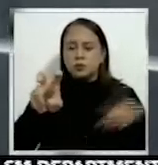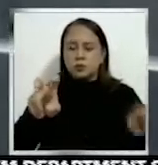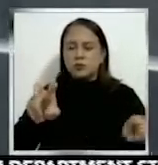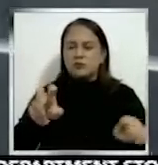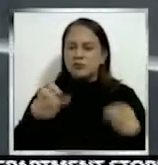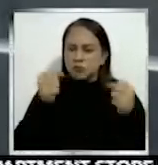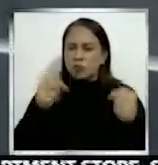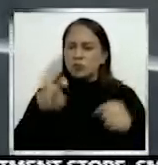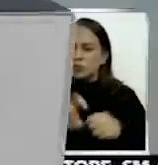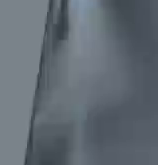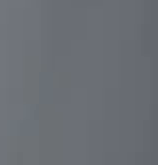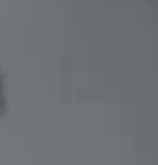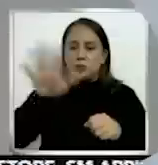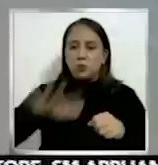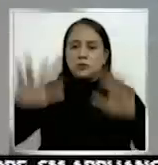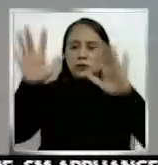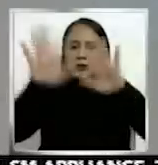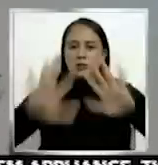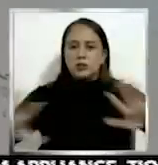tinutukan ni Oscar Oida.